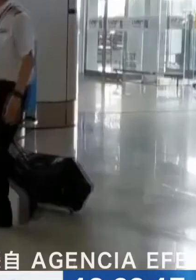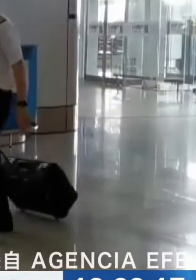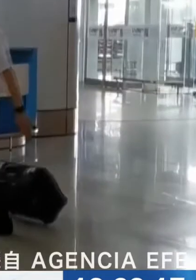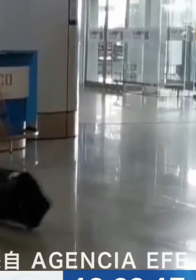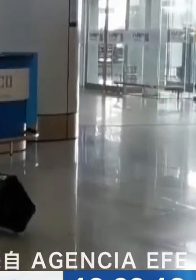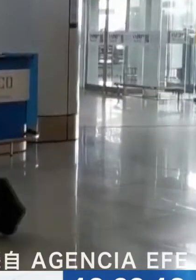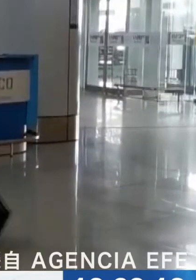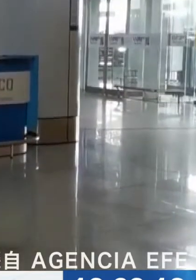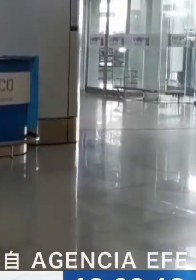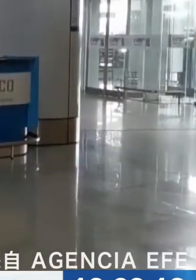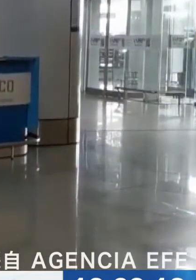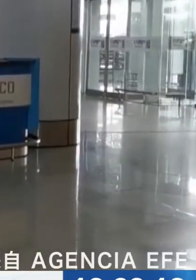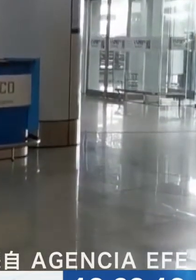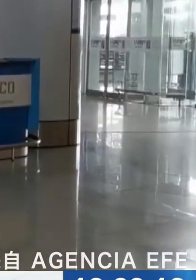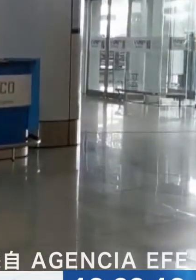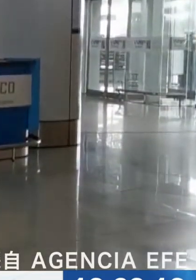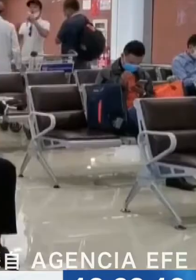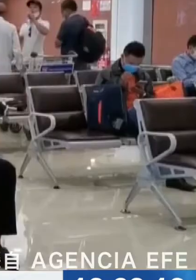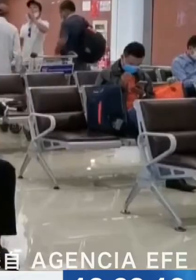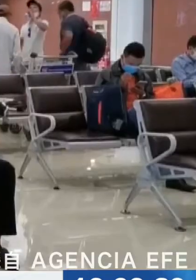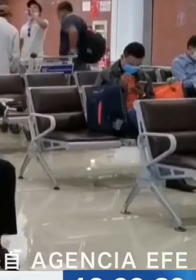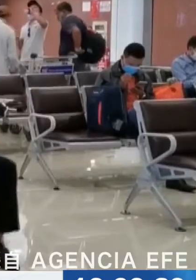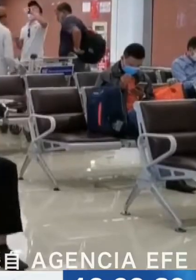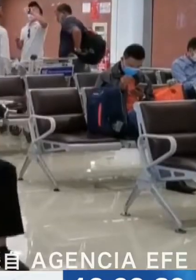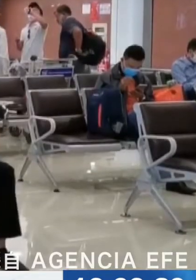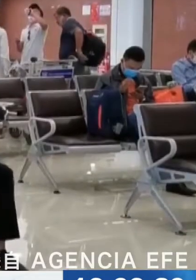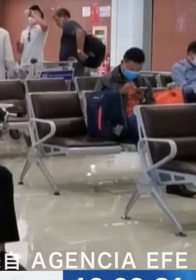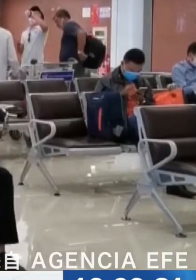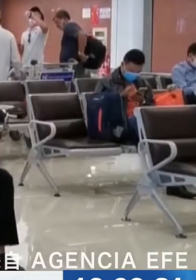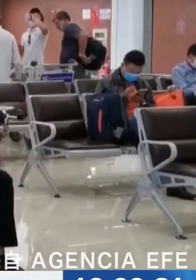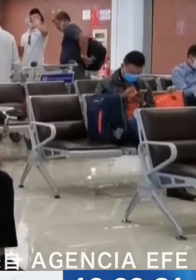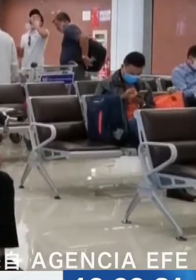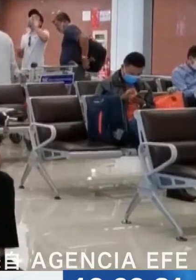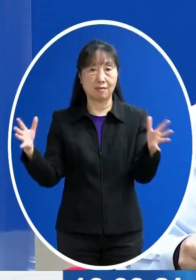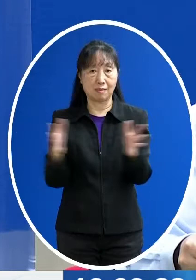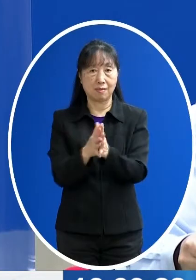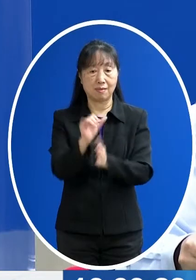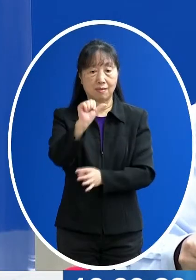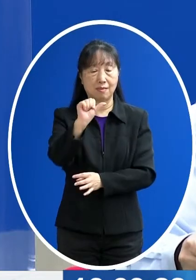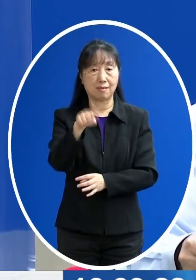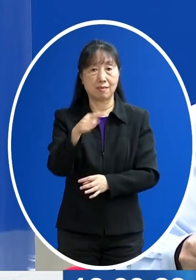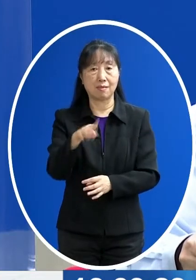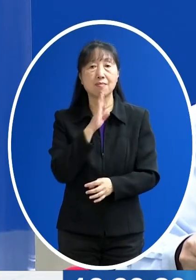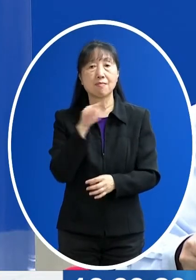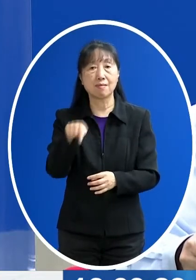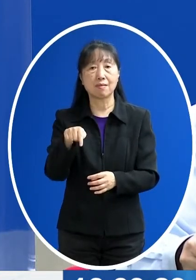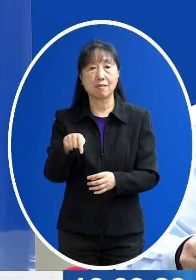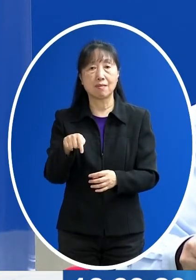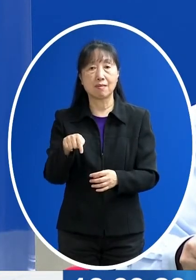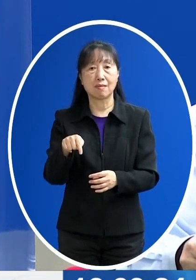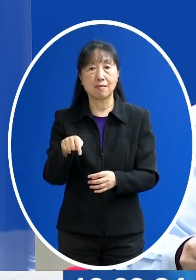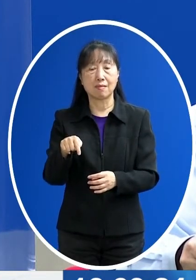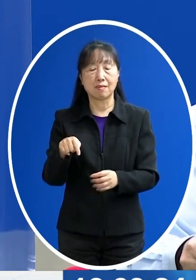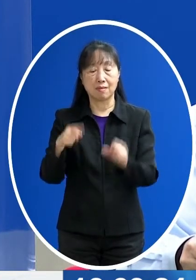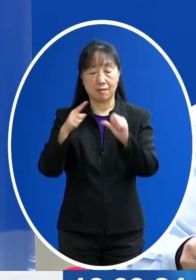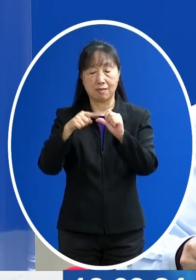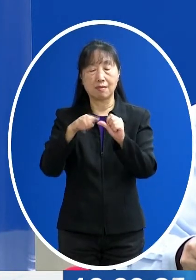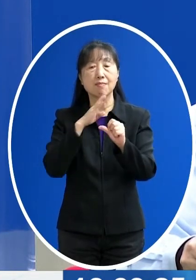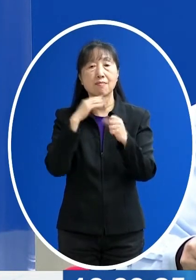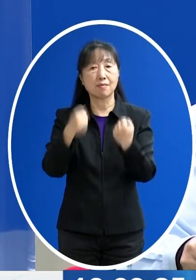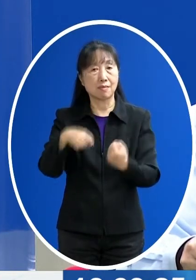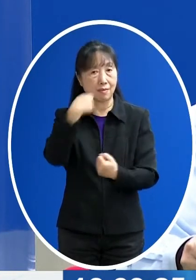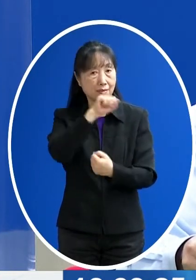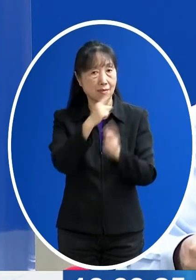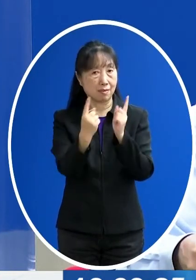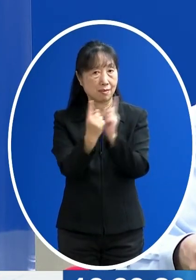后2次采检都阴性，但检疫期满前却呈现阳性。 我们会针对他在台湾的目前看